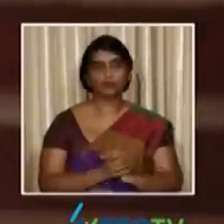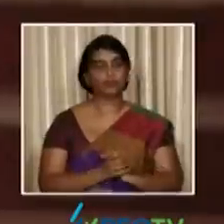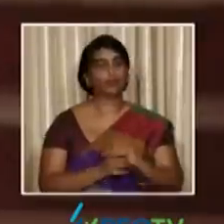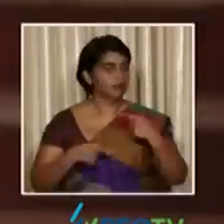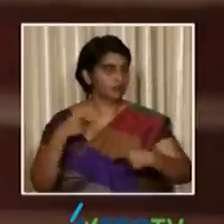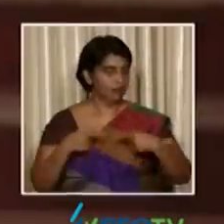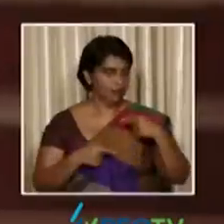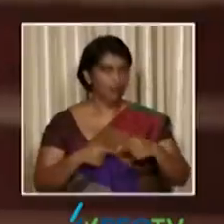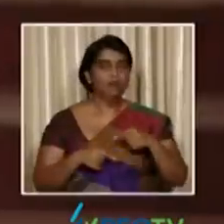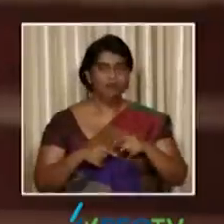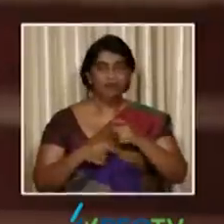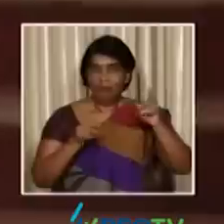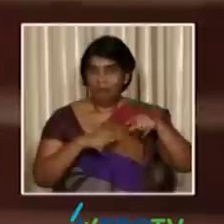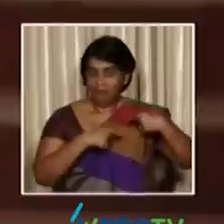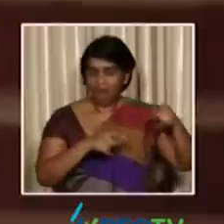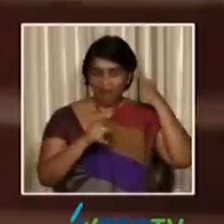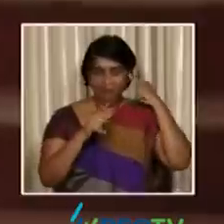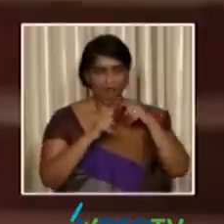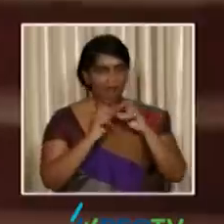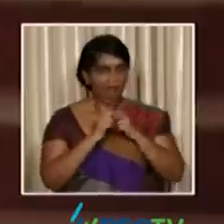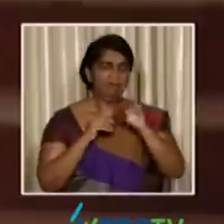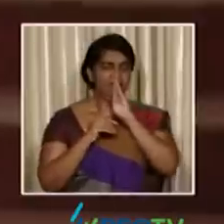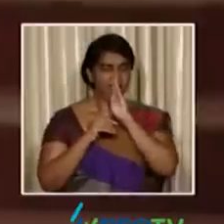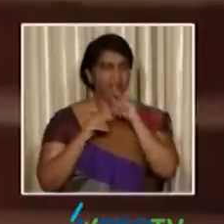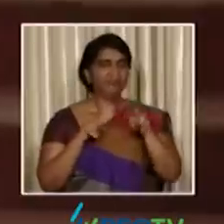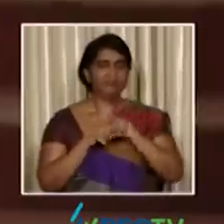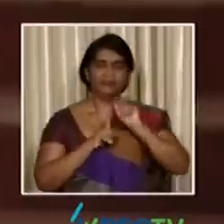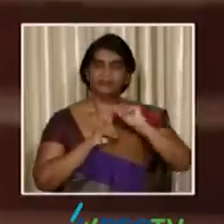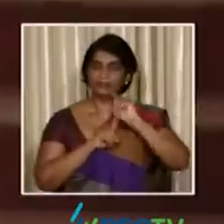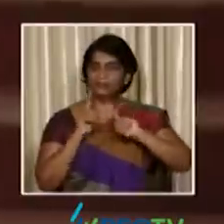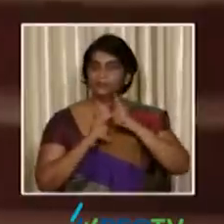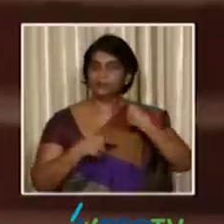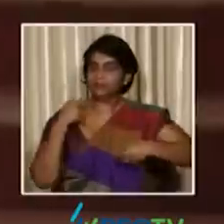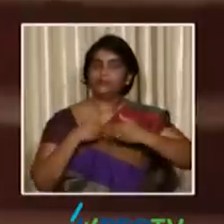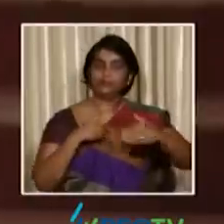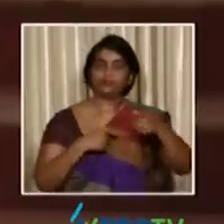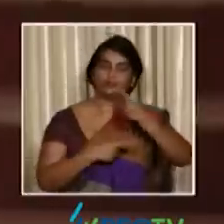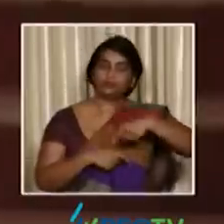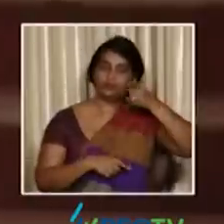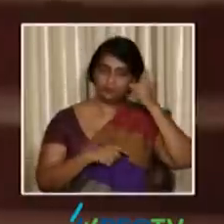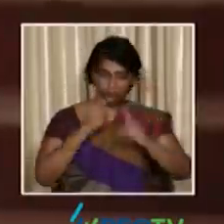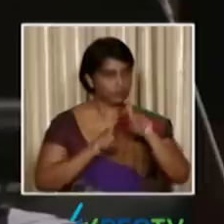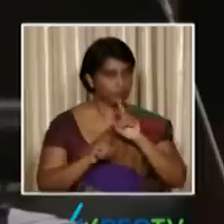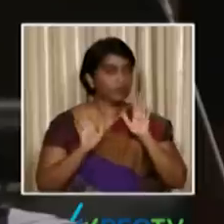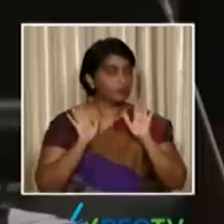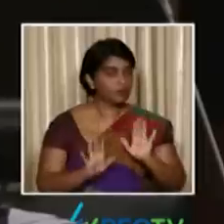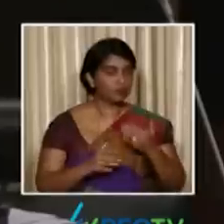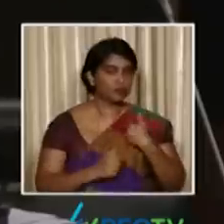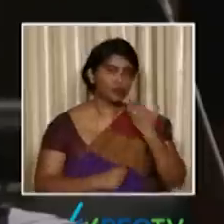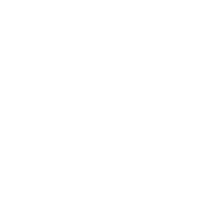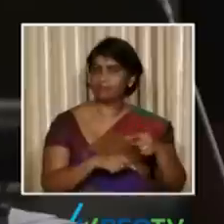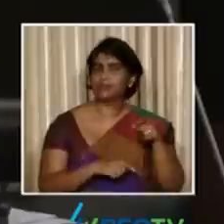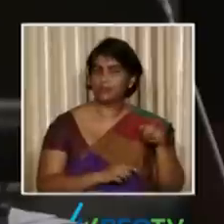මේ විවාදය ම නඩු කටයුතුවලට අගතියක් නොවන ආකාරයෙන් පවත්වාගෙන යාමට සියලු දෙනා එකඟ කරවා ගැනීම පිළිබඳව. මේ පේනවා